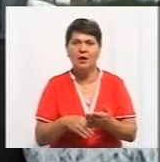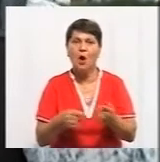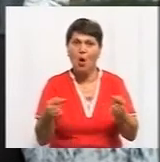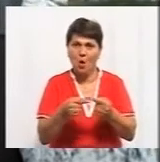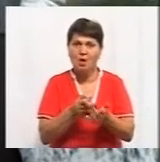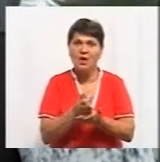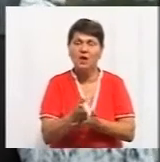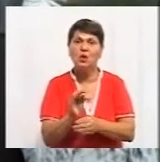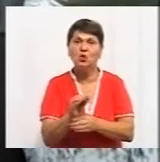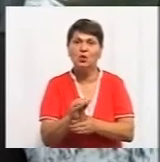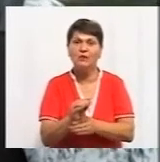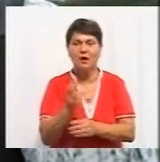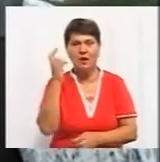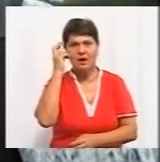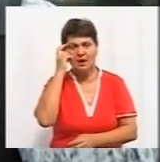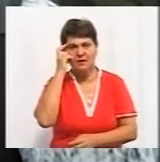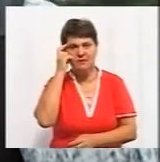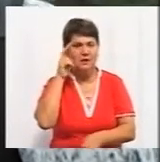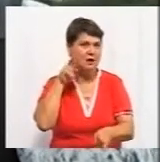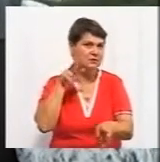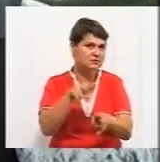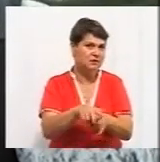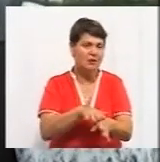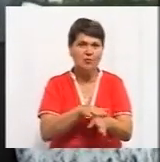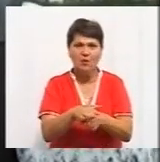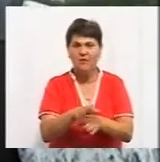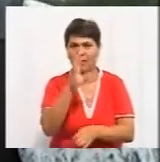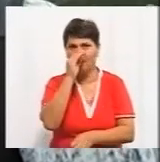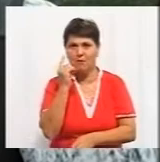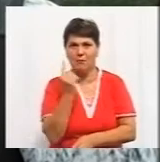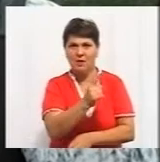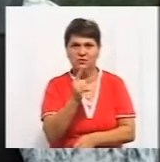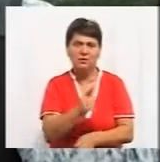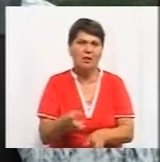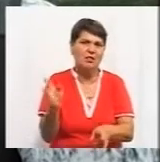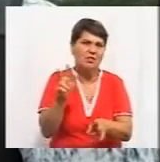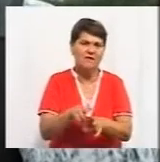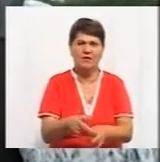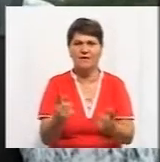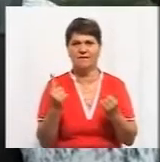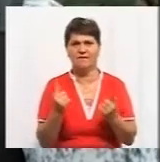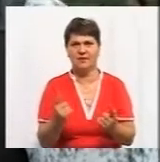маршрути? Київська загружена завжди, маршрути на Київську навантажені.